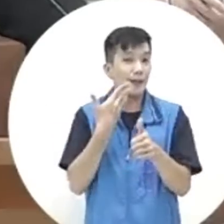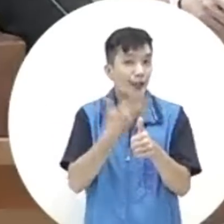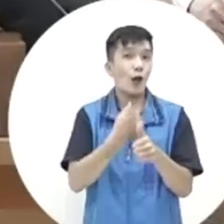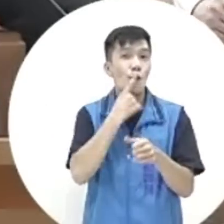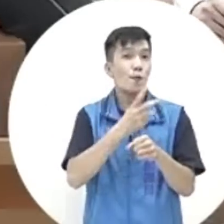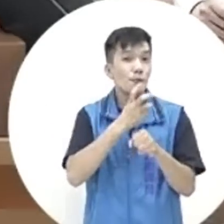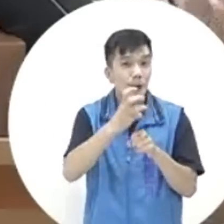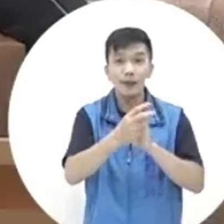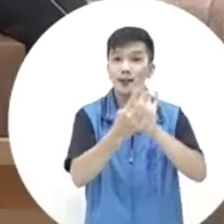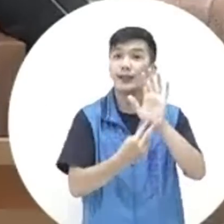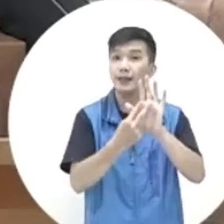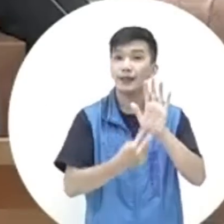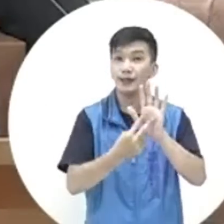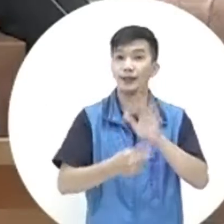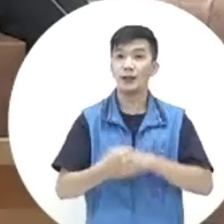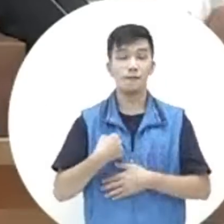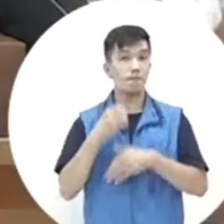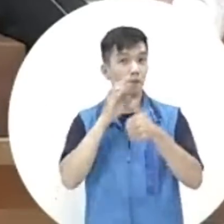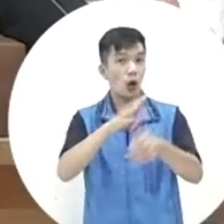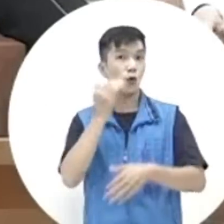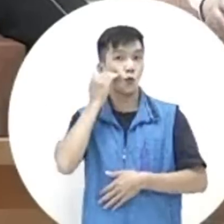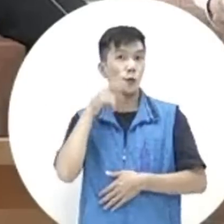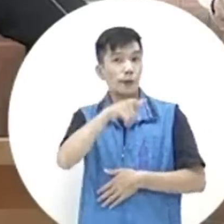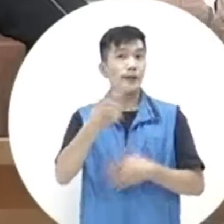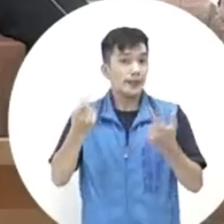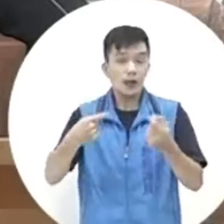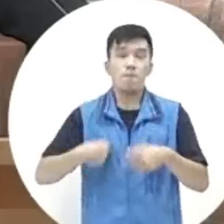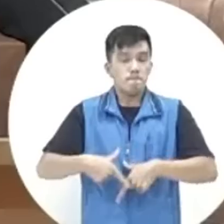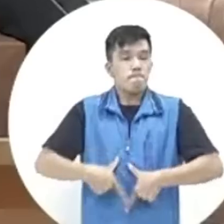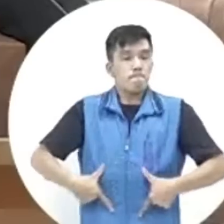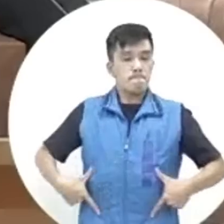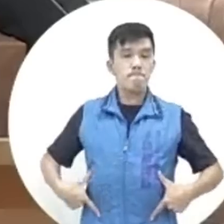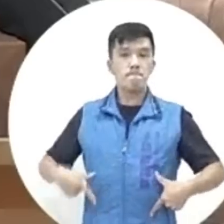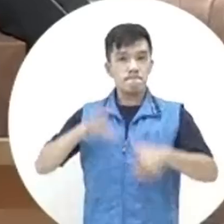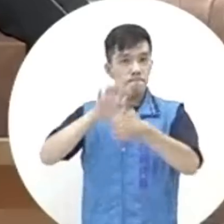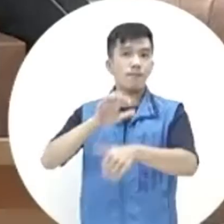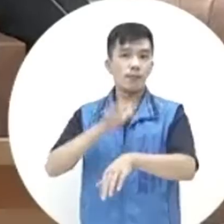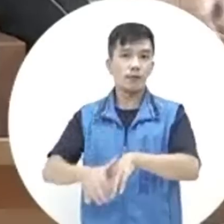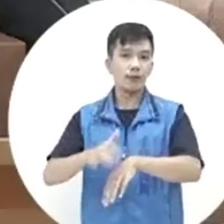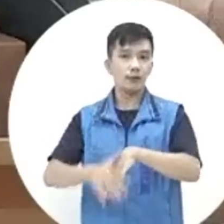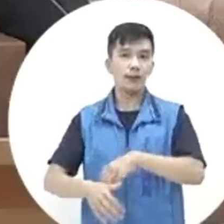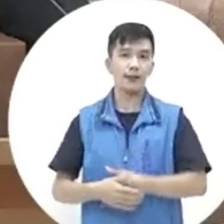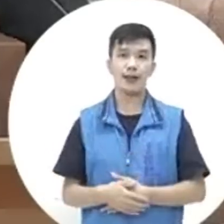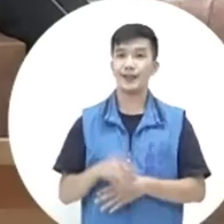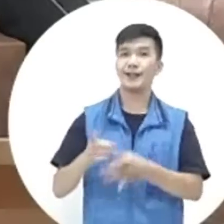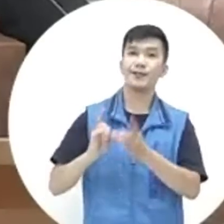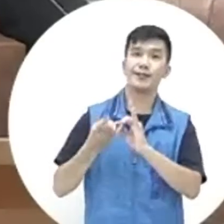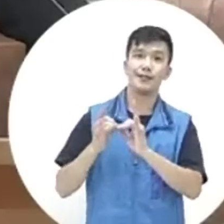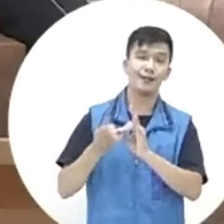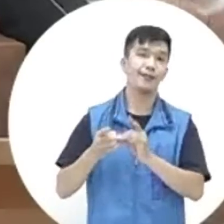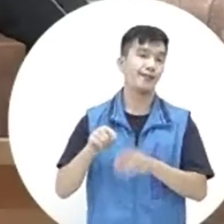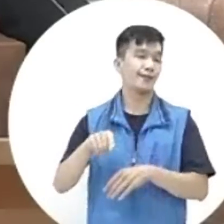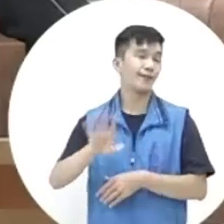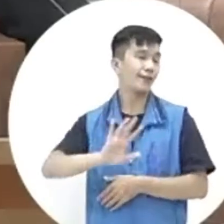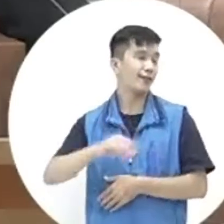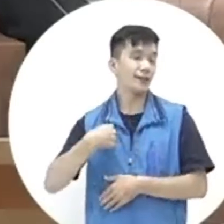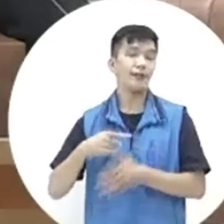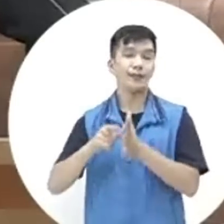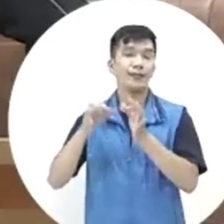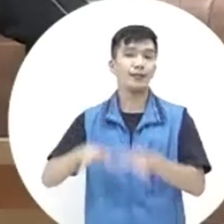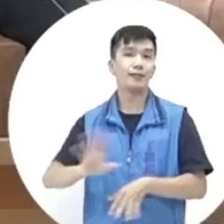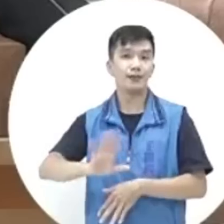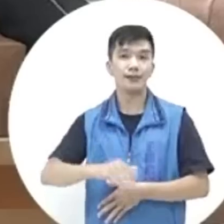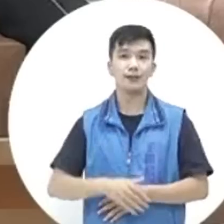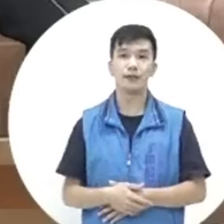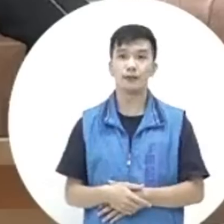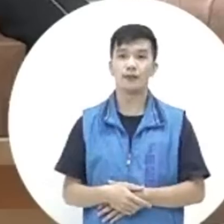如果是你怎么样，謝謝我告诉你，我如果是你，我比你更勇敢呐。 好， 不用卖了去投啦。来，我不要浪费时间了，市长。 你不是